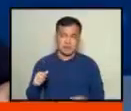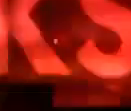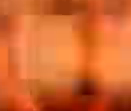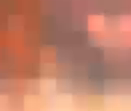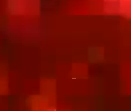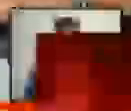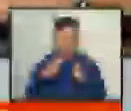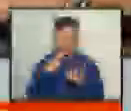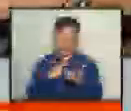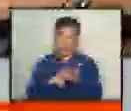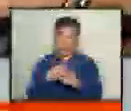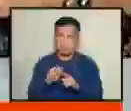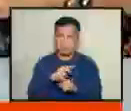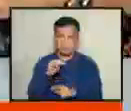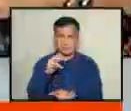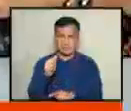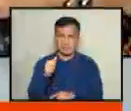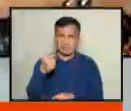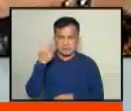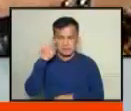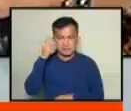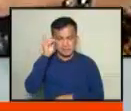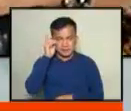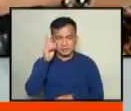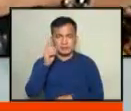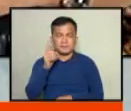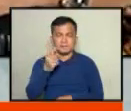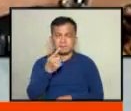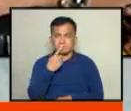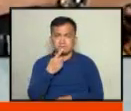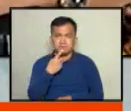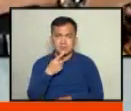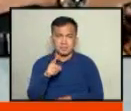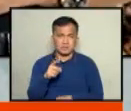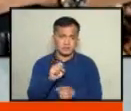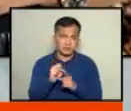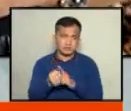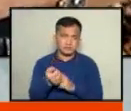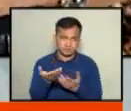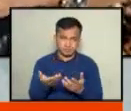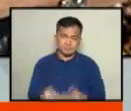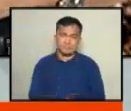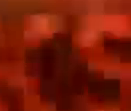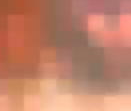report mula sa Naiya si Gerard de la Peña. Gerard, kumusta na ang sitwasyon dyan?